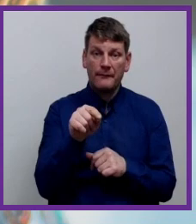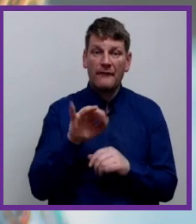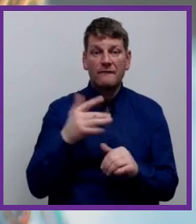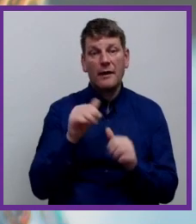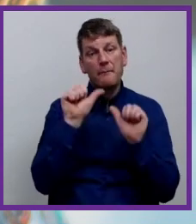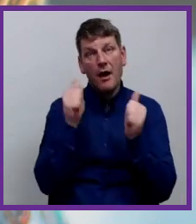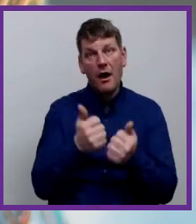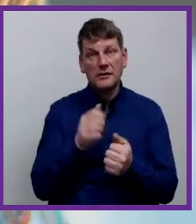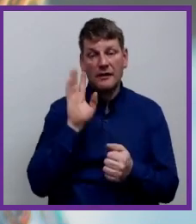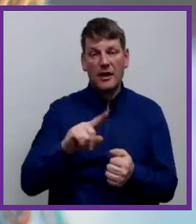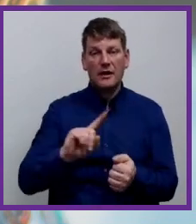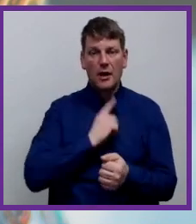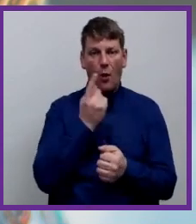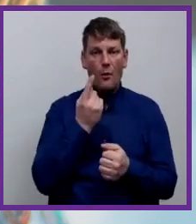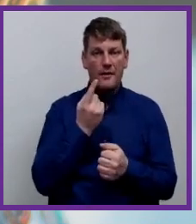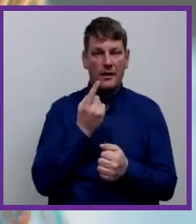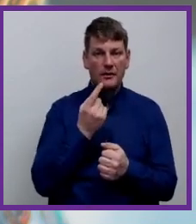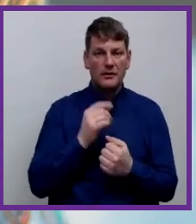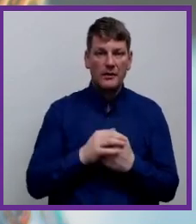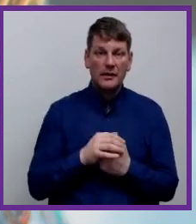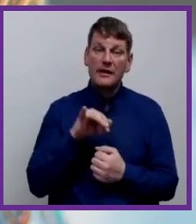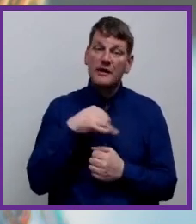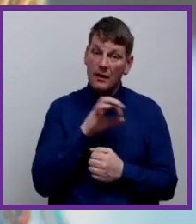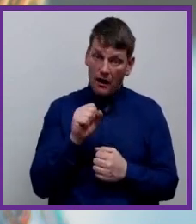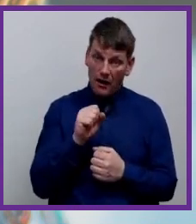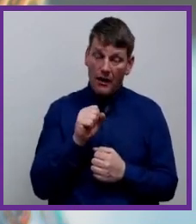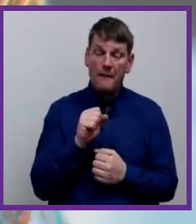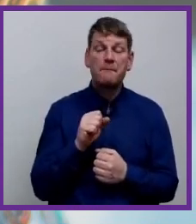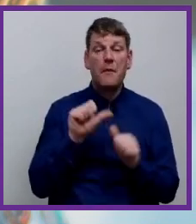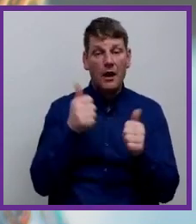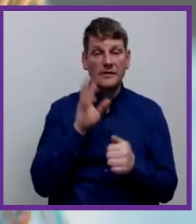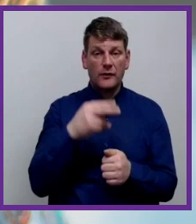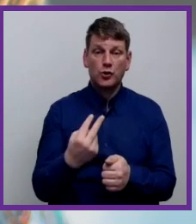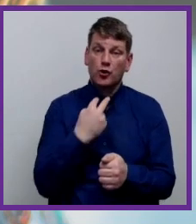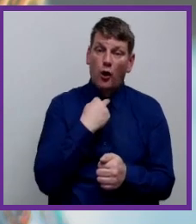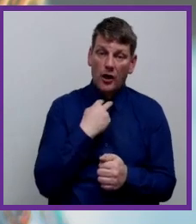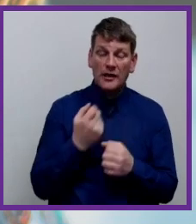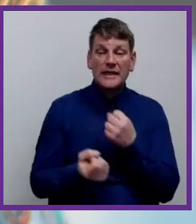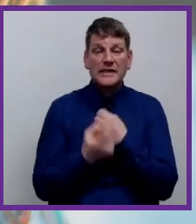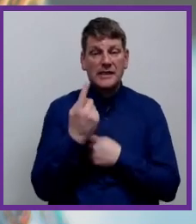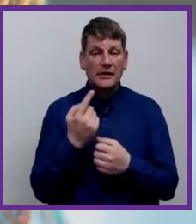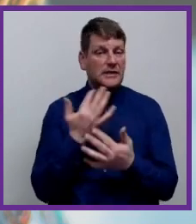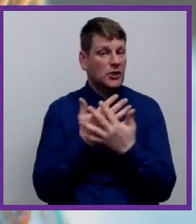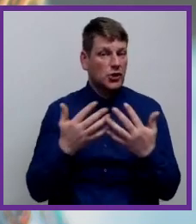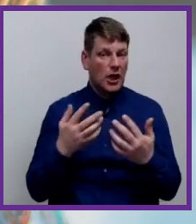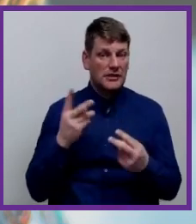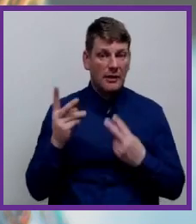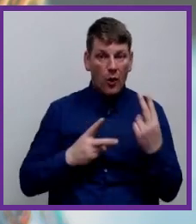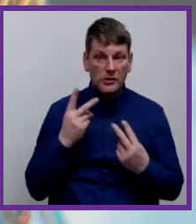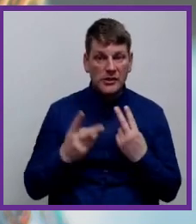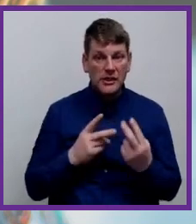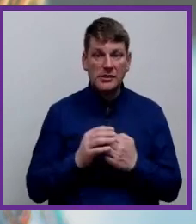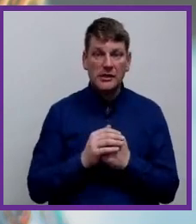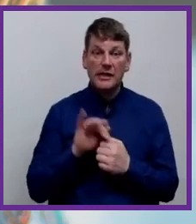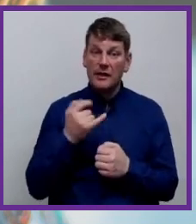māksla var traumēt, tad jā, māksla var šokēt, var izraisīt dažādas emocijas, un